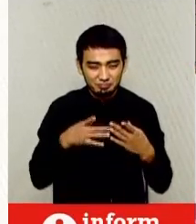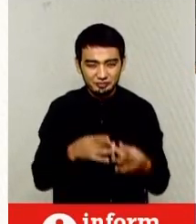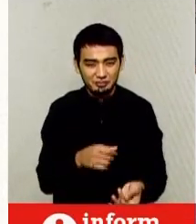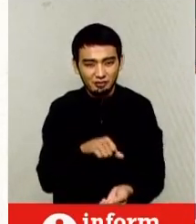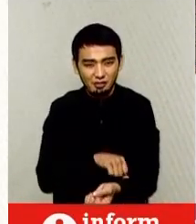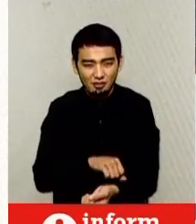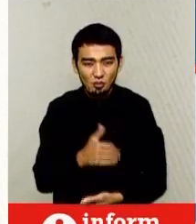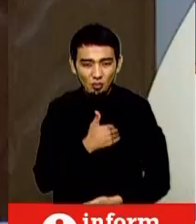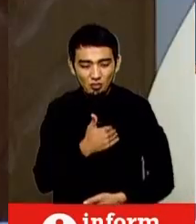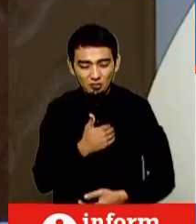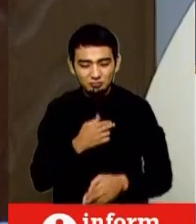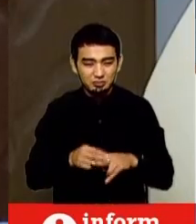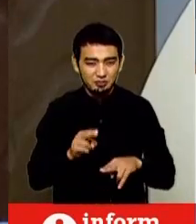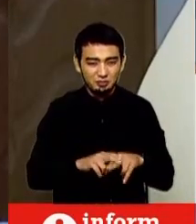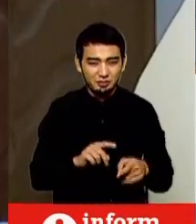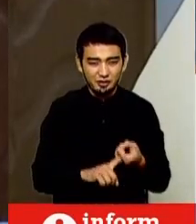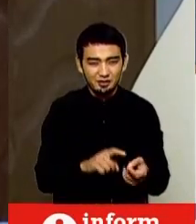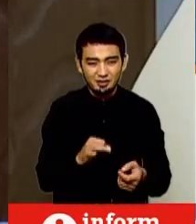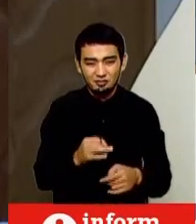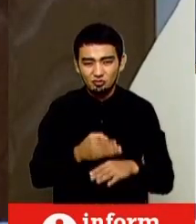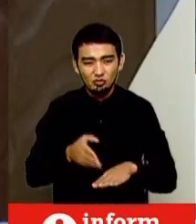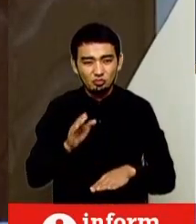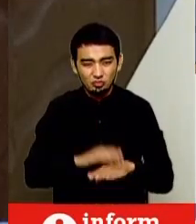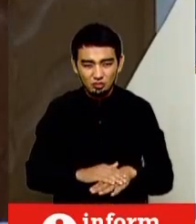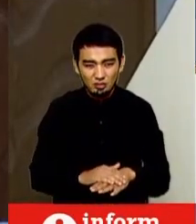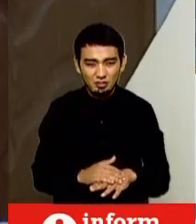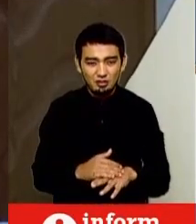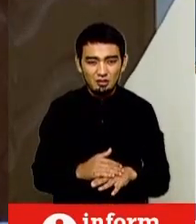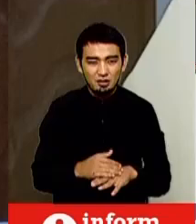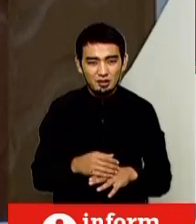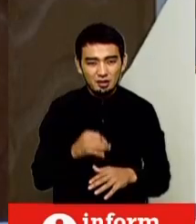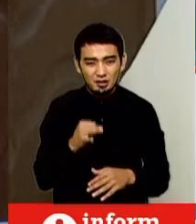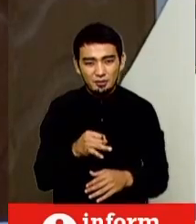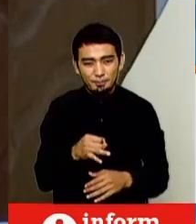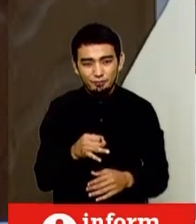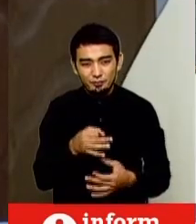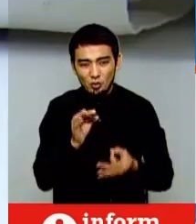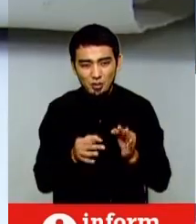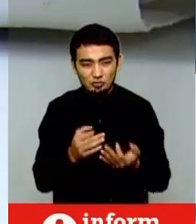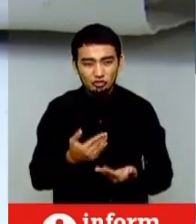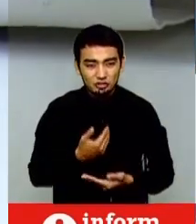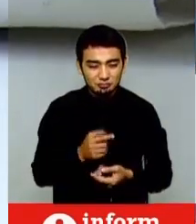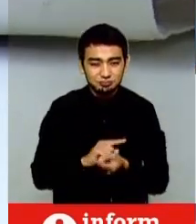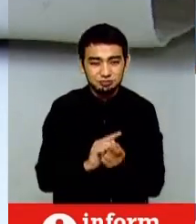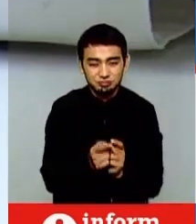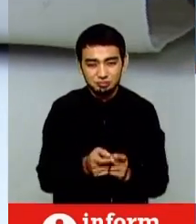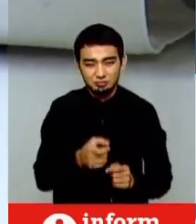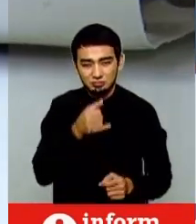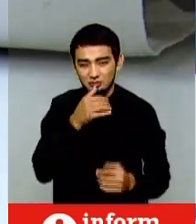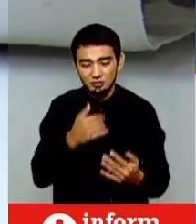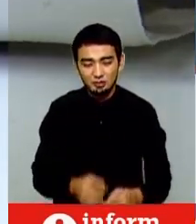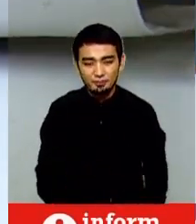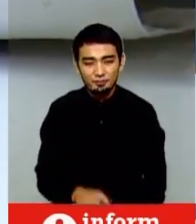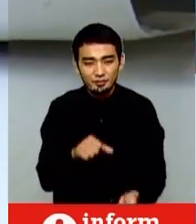какую-то ответственность. Им очень тяжело вернуться к нормальному образу жизни. И самое страшное,